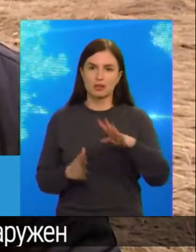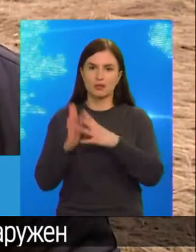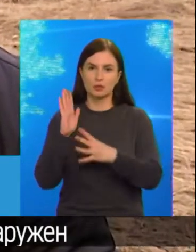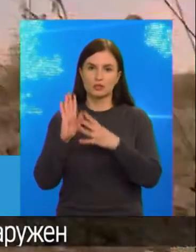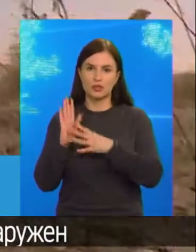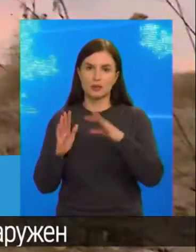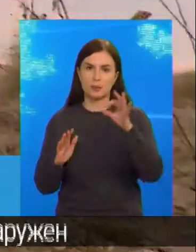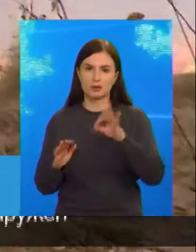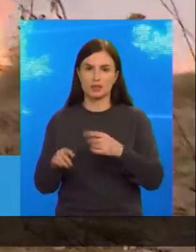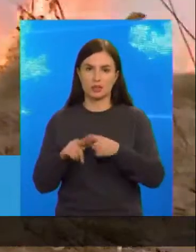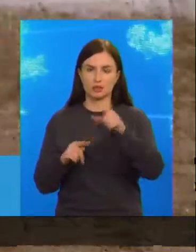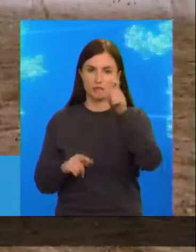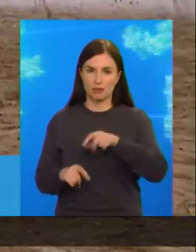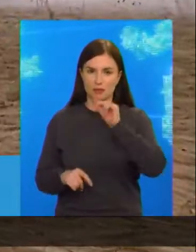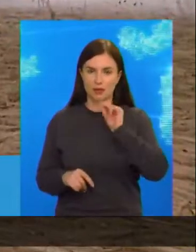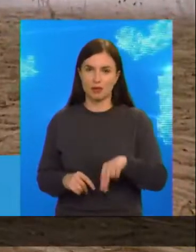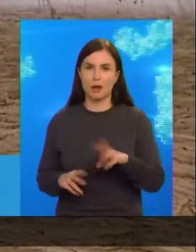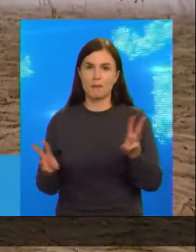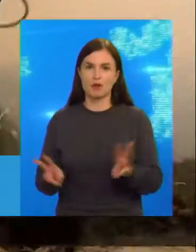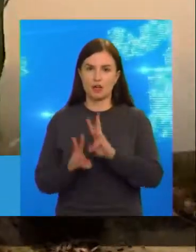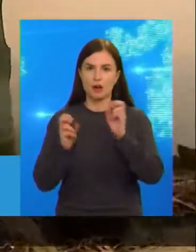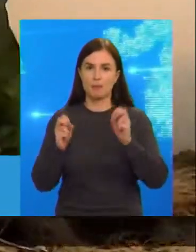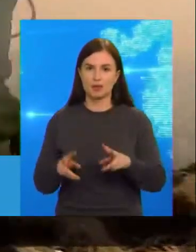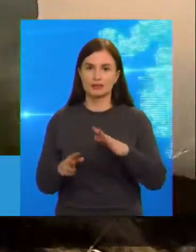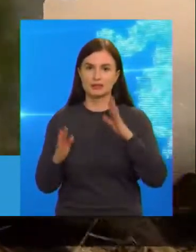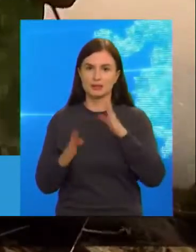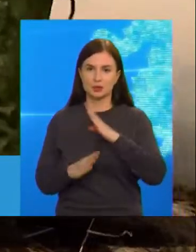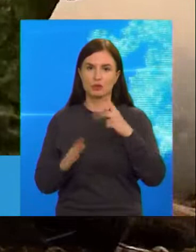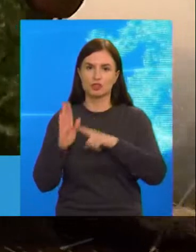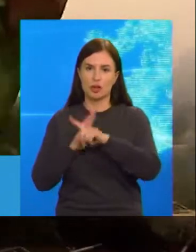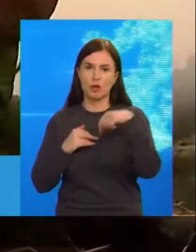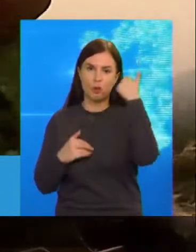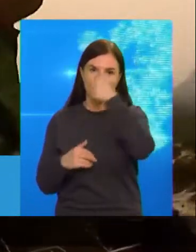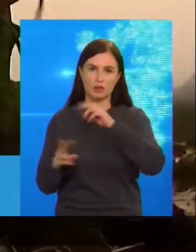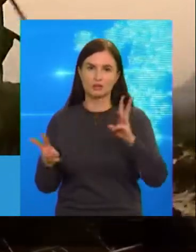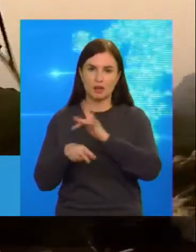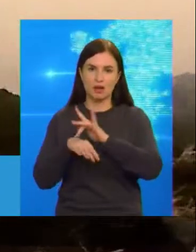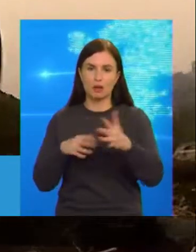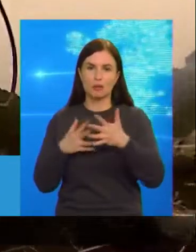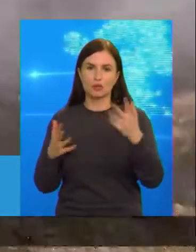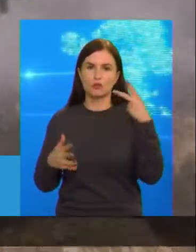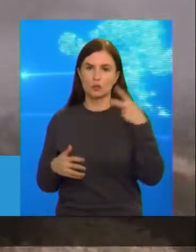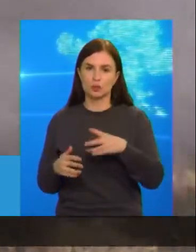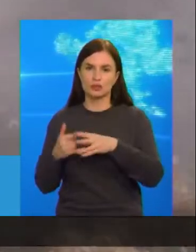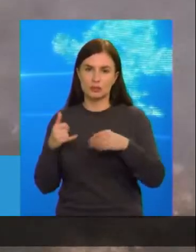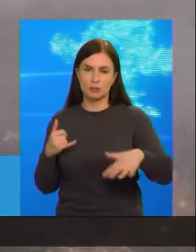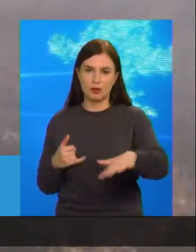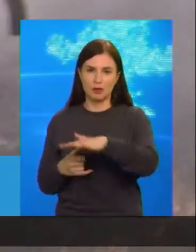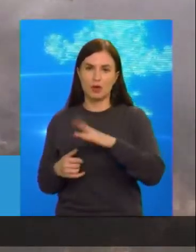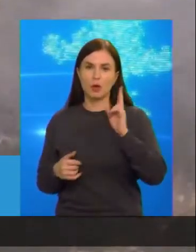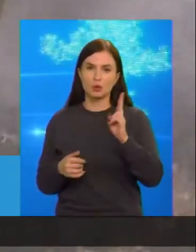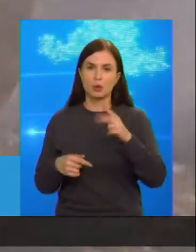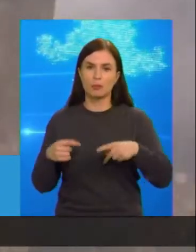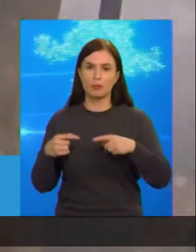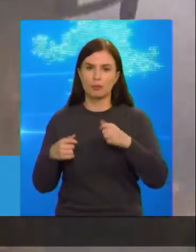это человеческий фактор. Пожароопасный сезон в Челябинской области. С начала года сгорело больше 2000 гектаров земли. Кто и как ведет борьбу с пожарами